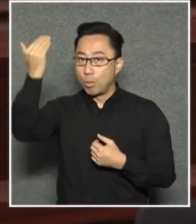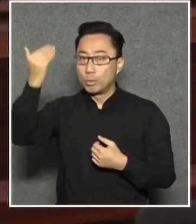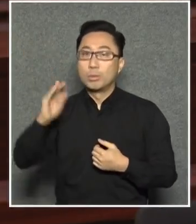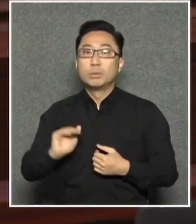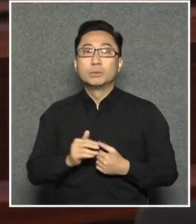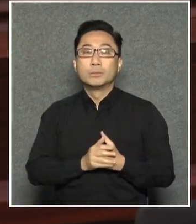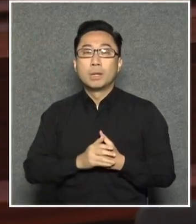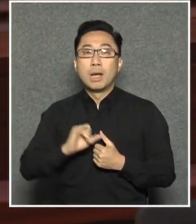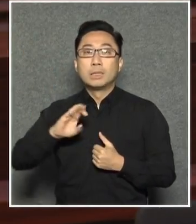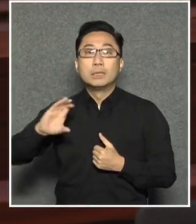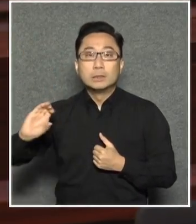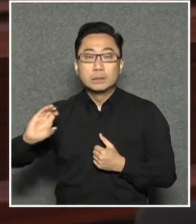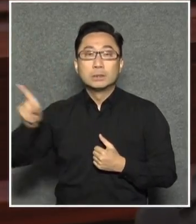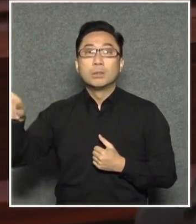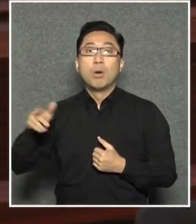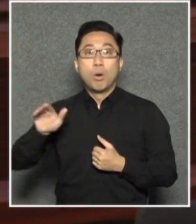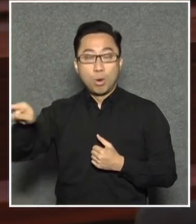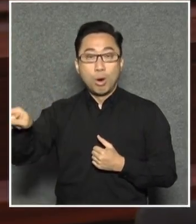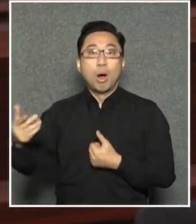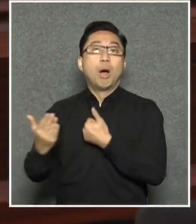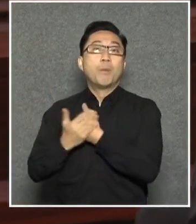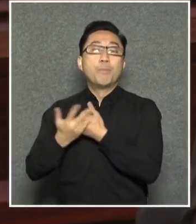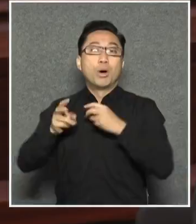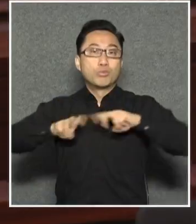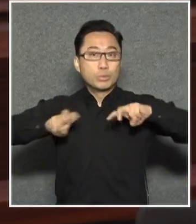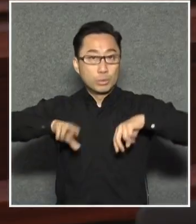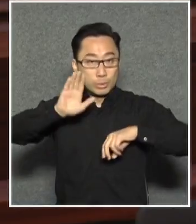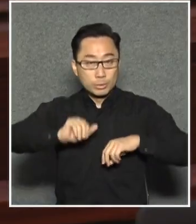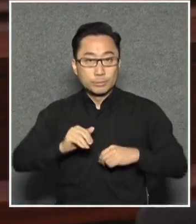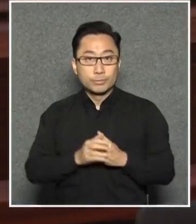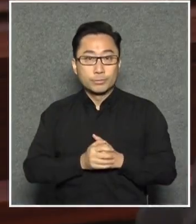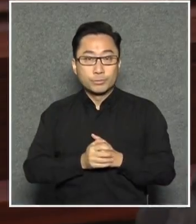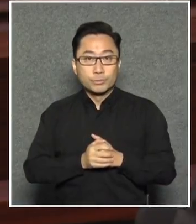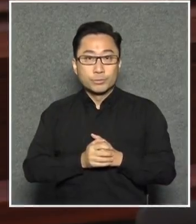等呢個 ICC 等呢個廉政公署咧係可以作出跟進嘅調查同埋跟進嘅法律行動。